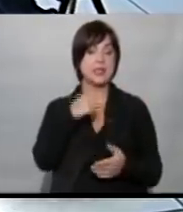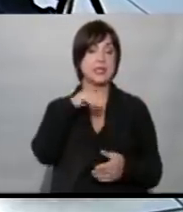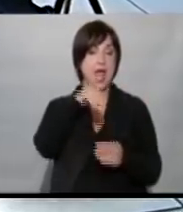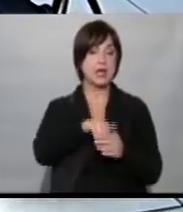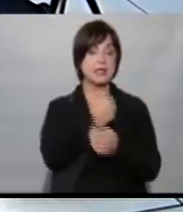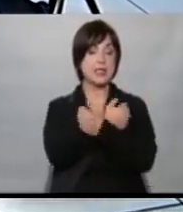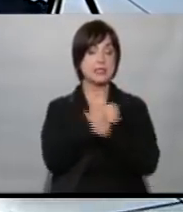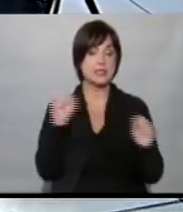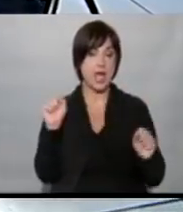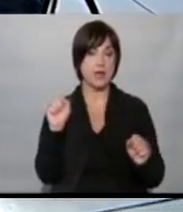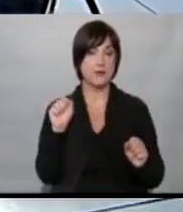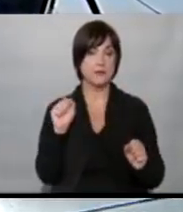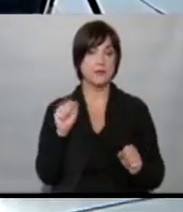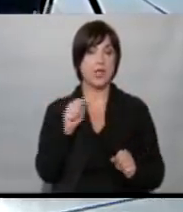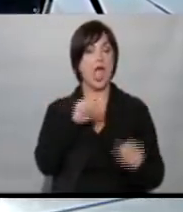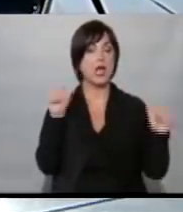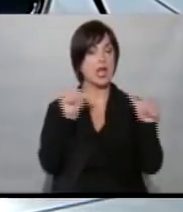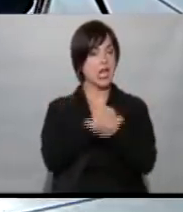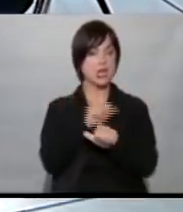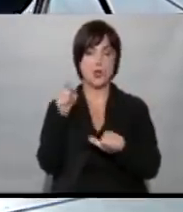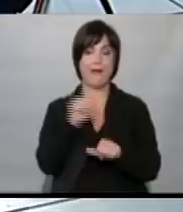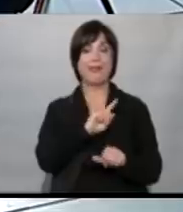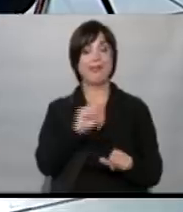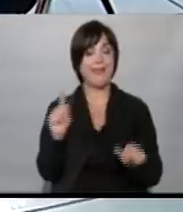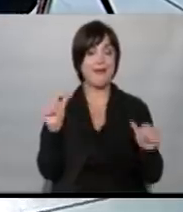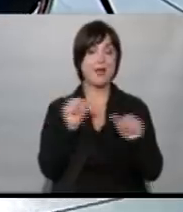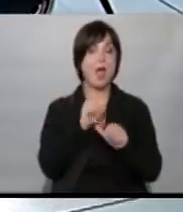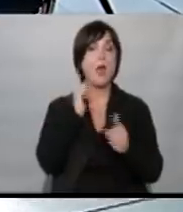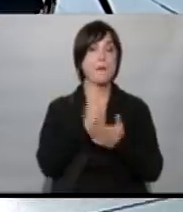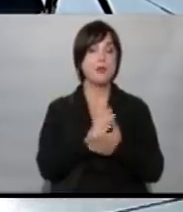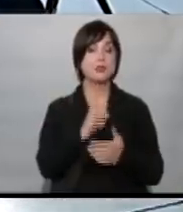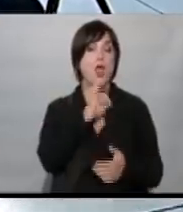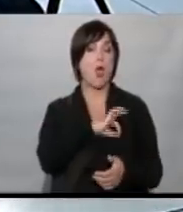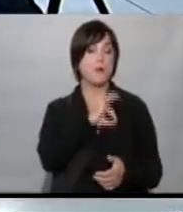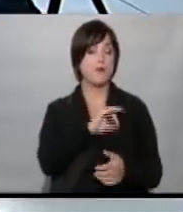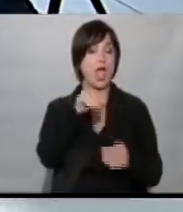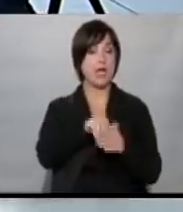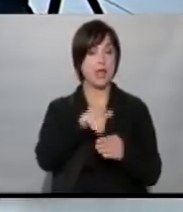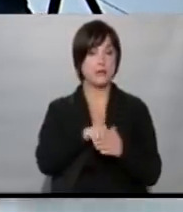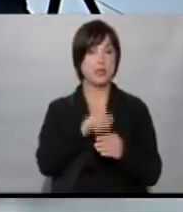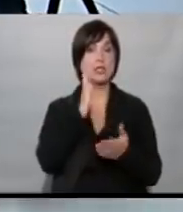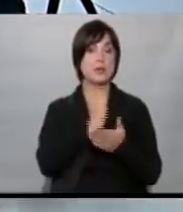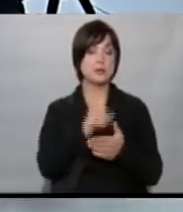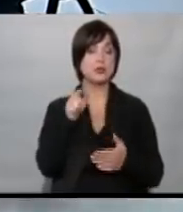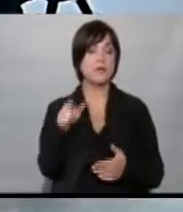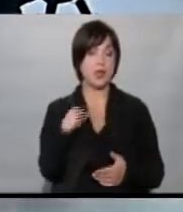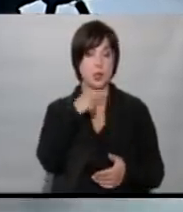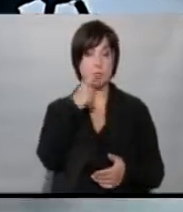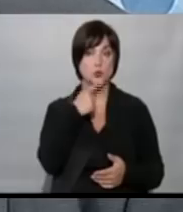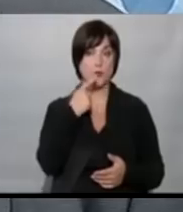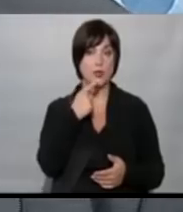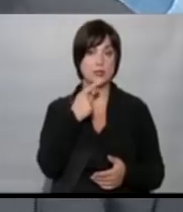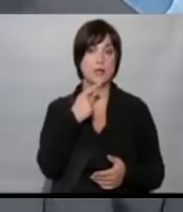за. Погрешно. Не е погрешно тоа. Имаме ние... Доколку беше задолжителен референдумот, тогаш ќе беше така како што